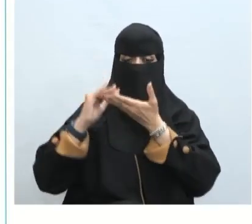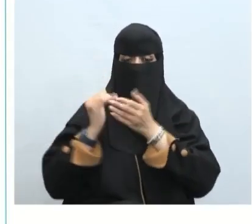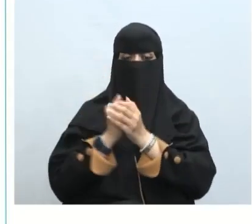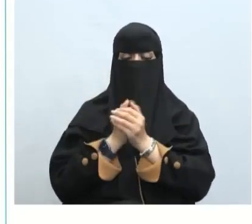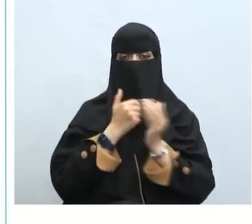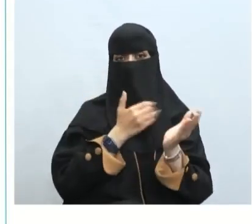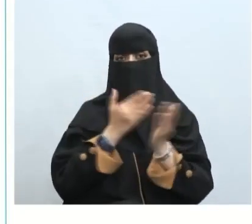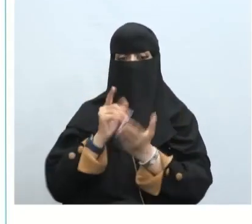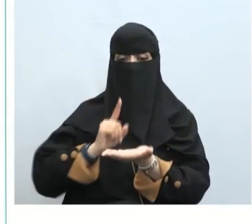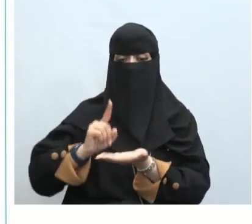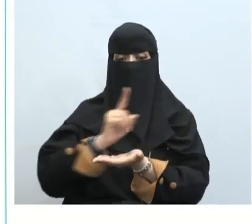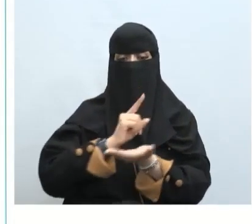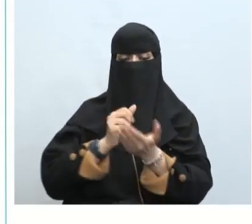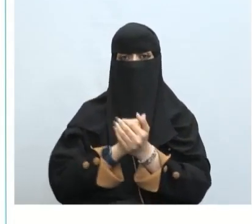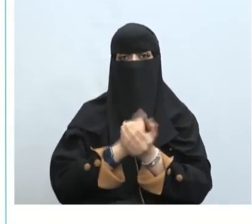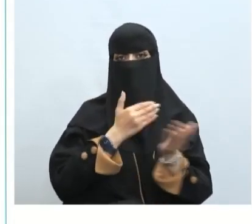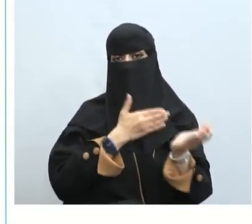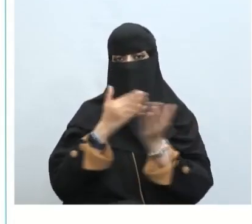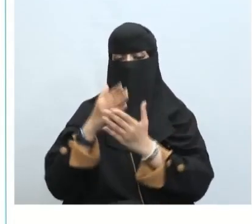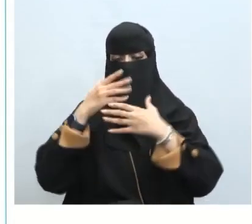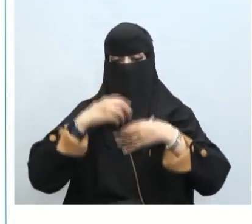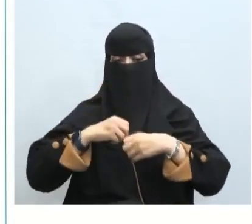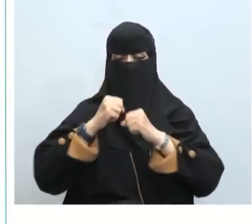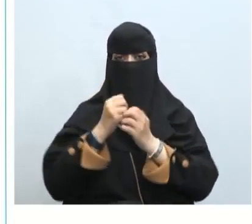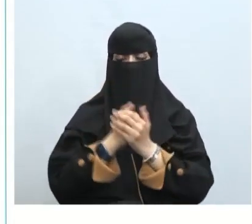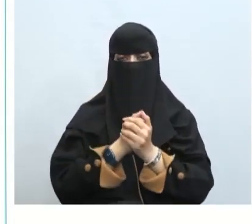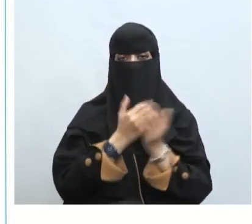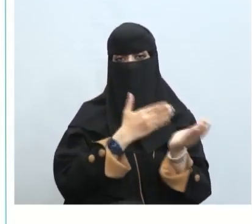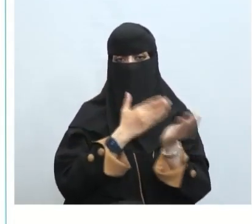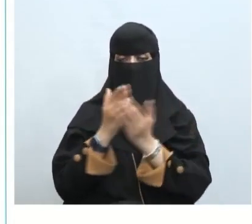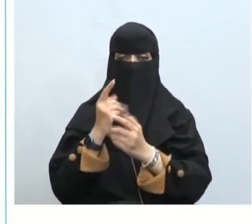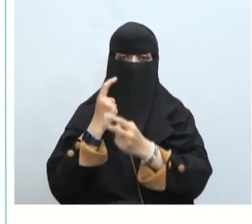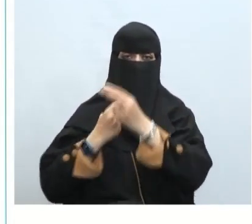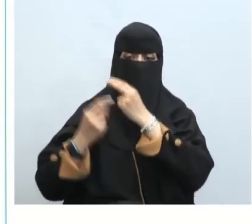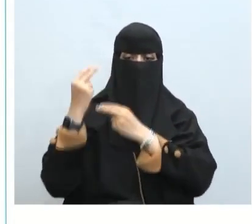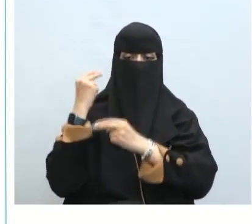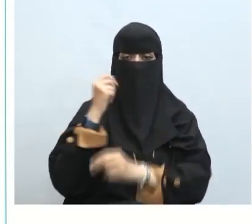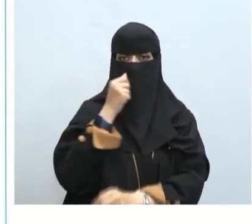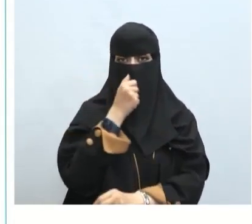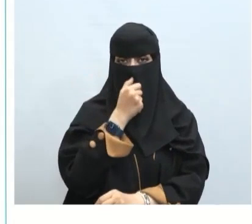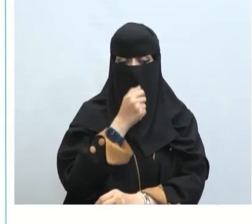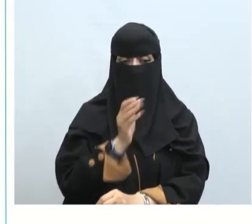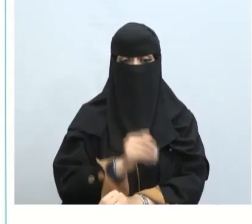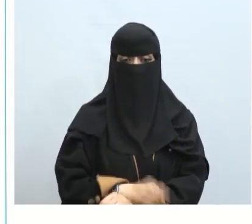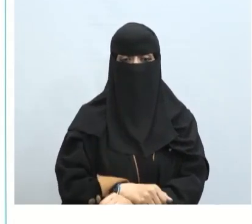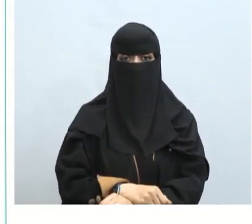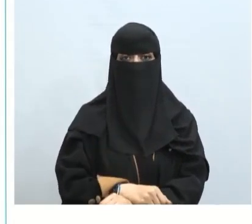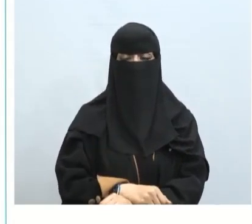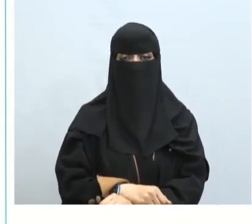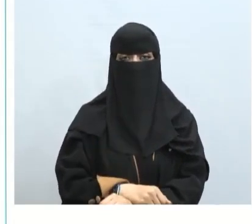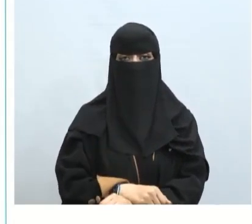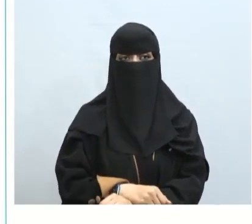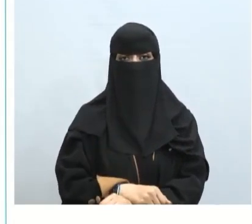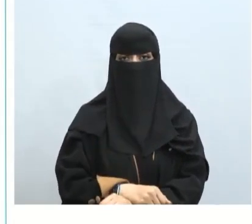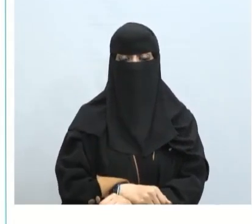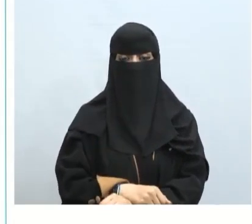اغاثيه والخدمه البيئيه وخدمه الصحه وخدمه التراث هذه مجالات